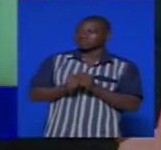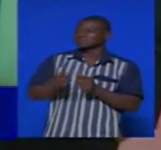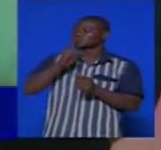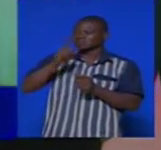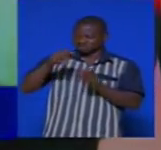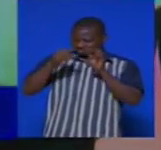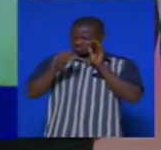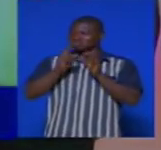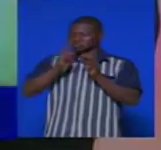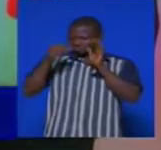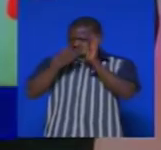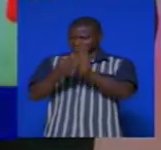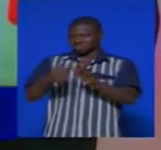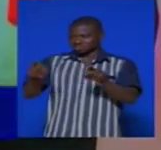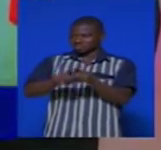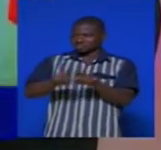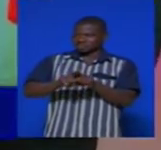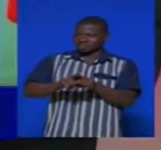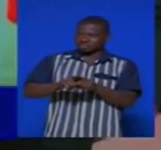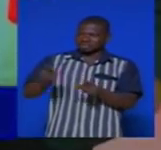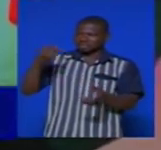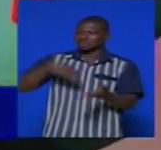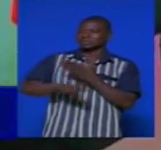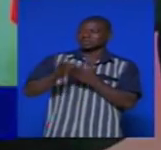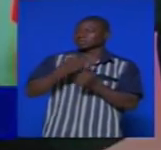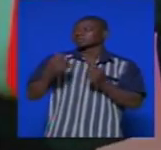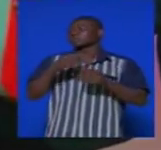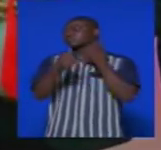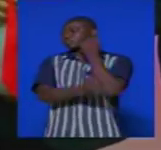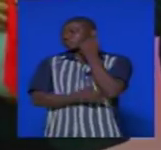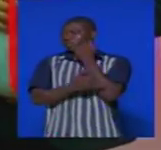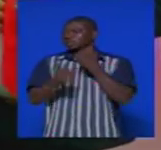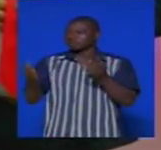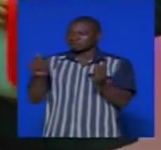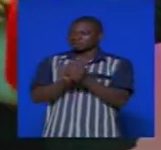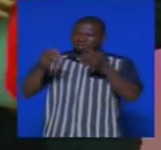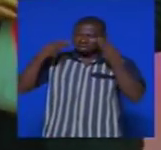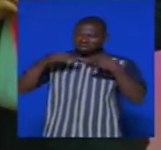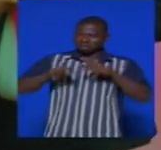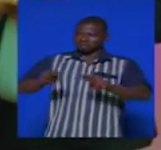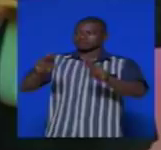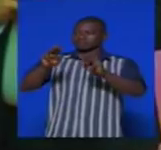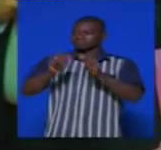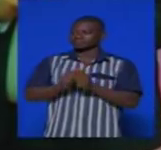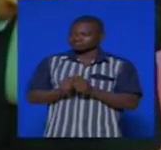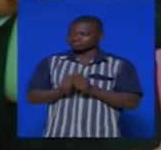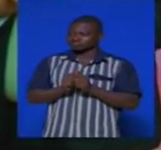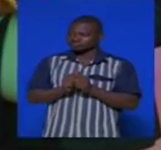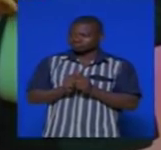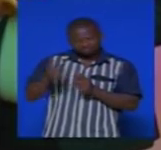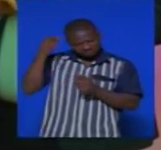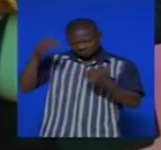à celles qui prévalent dans les pays côtiers, là où ils ont directement accès à la bande